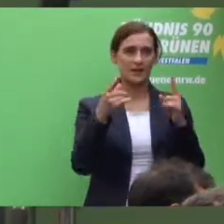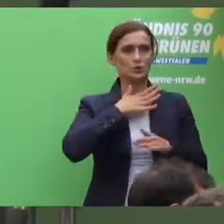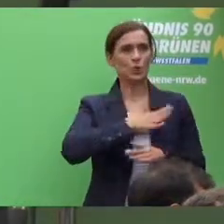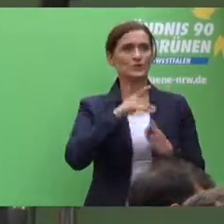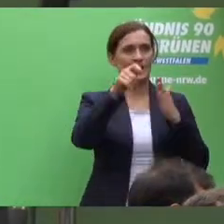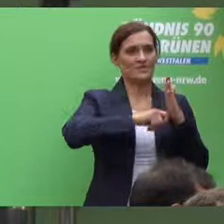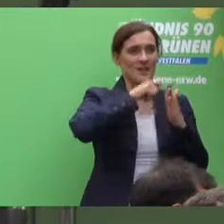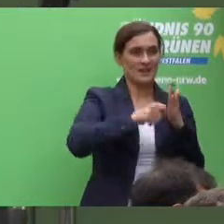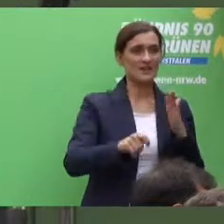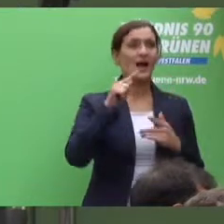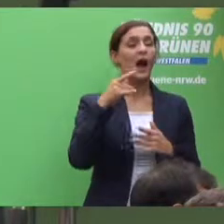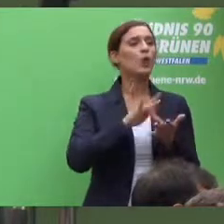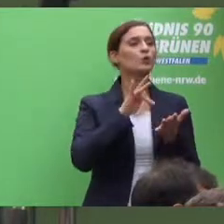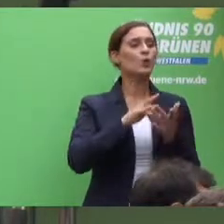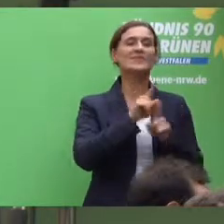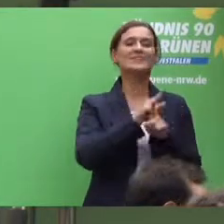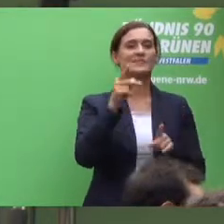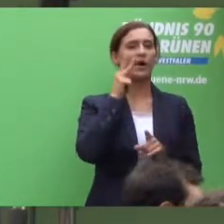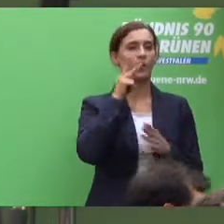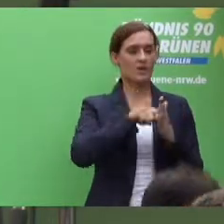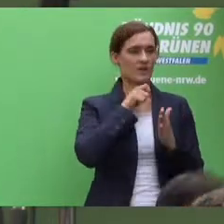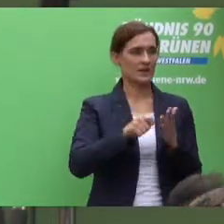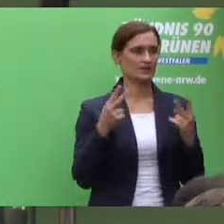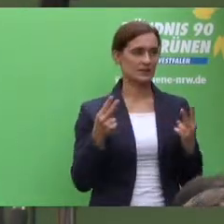Auch wegen der Nichtraucherei.